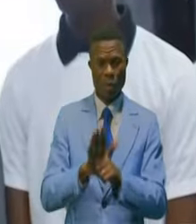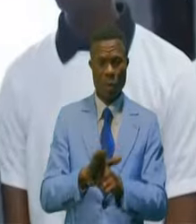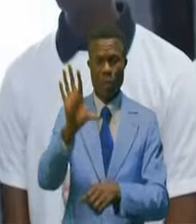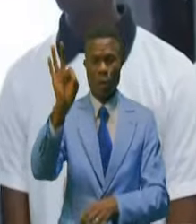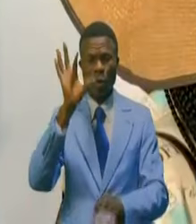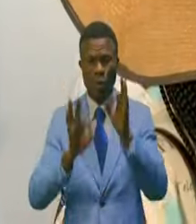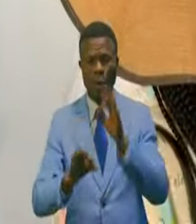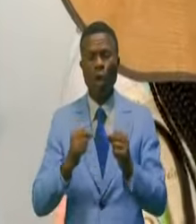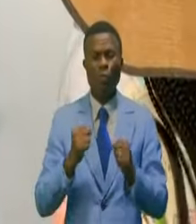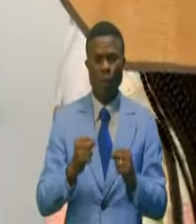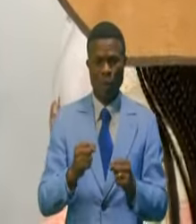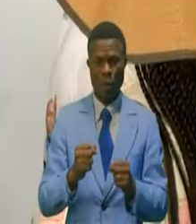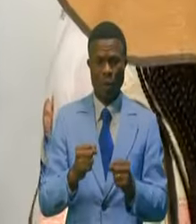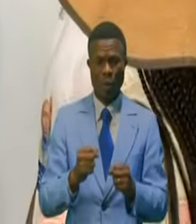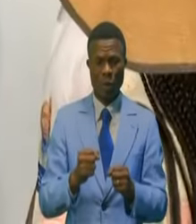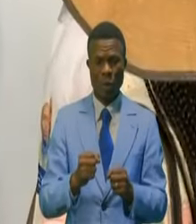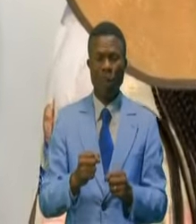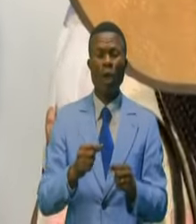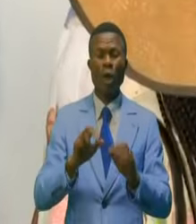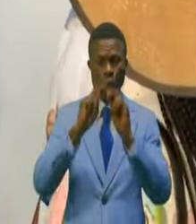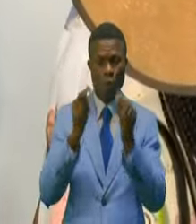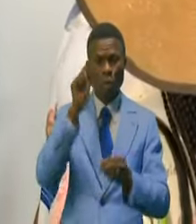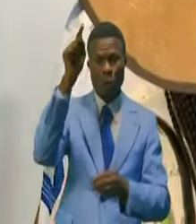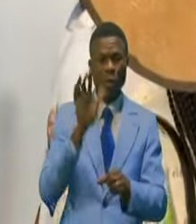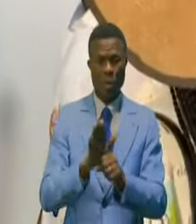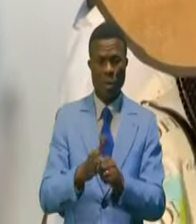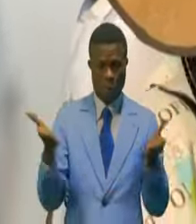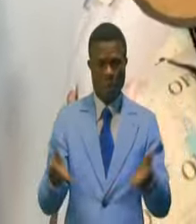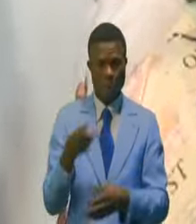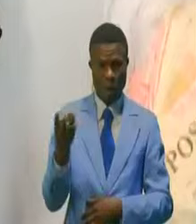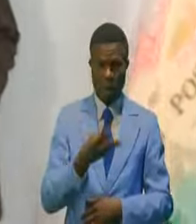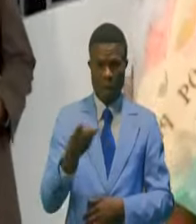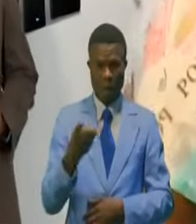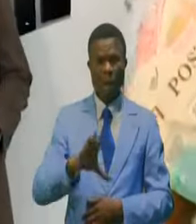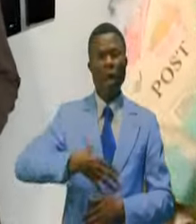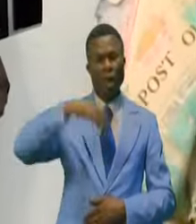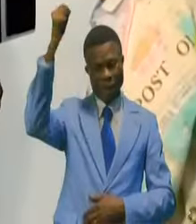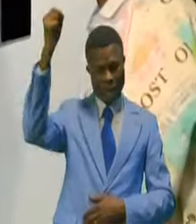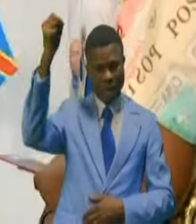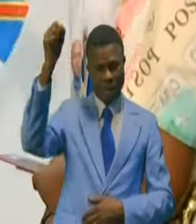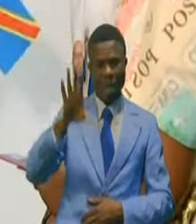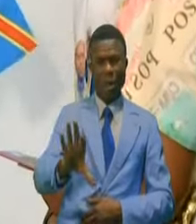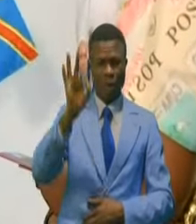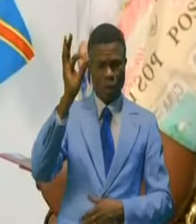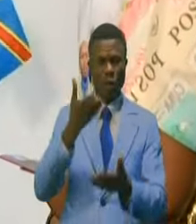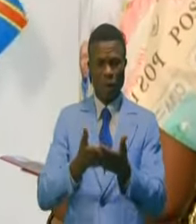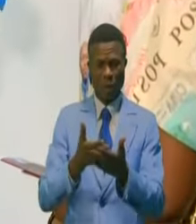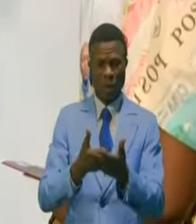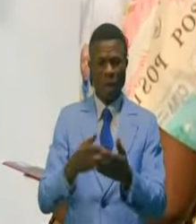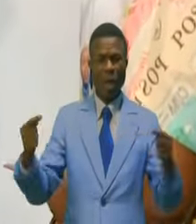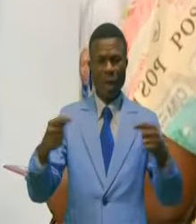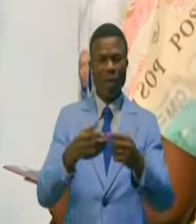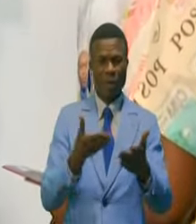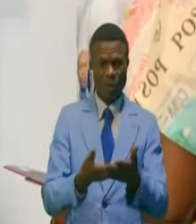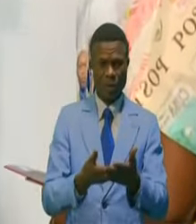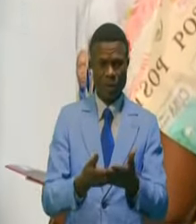sélection rigoureuse et ce sont ceux qui sont avec moi ici qui ont été les gagnants par rapport à cette compétition.